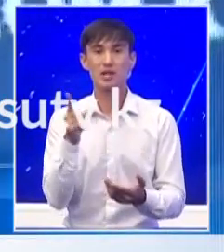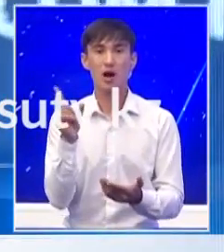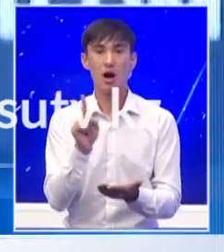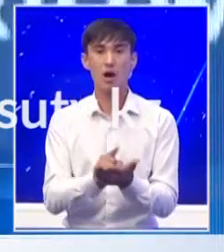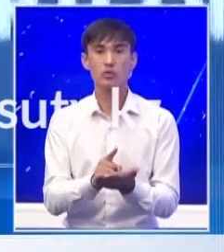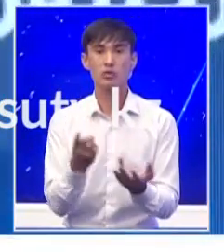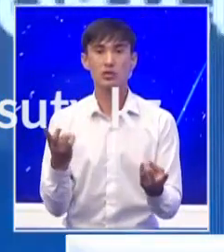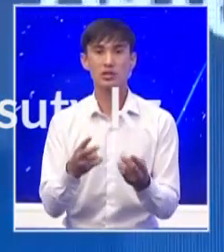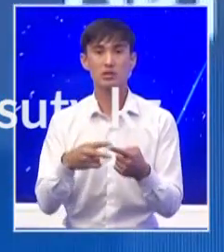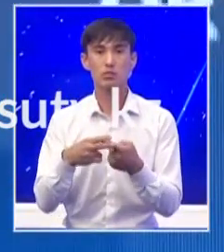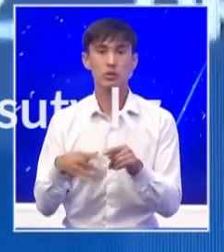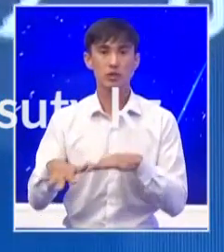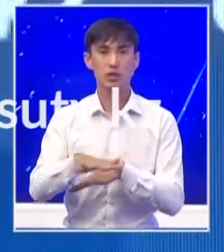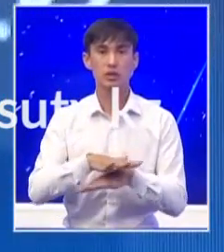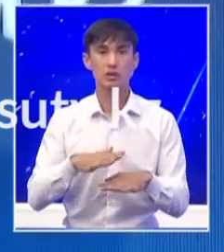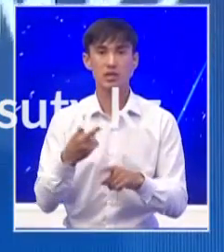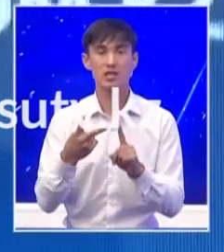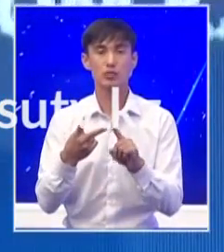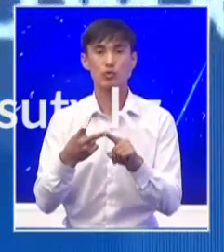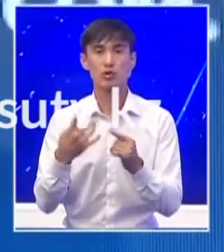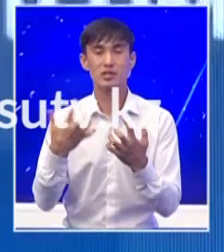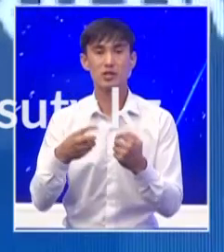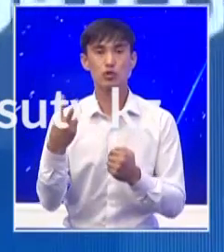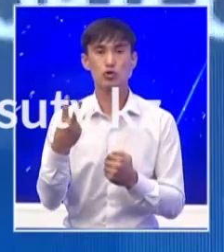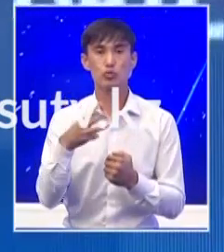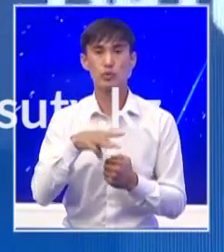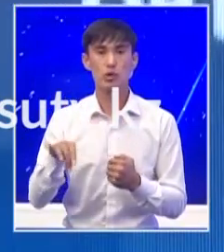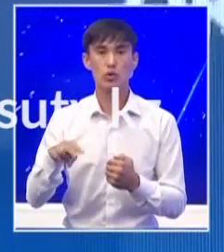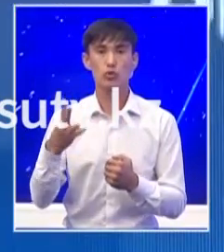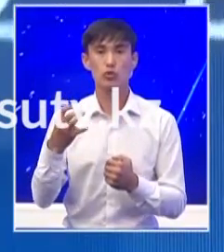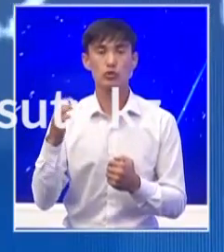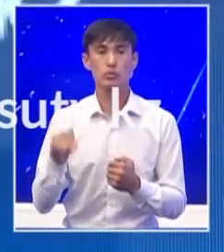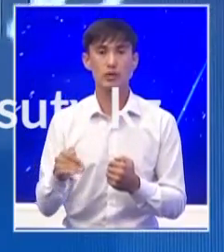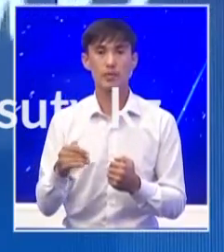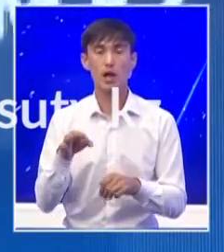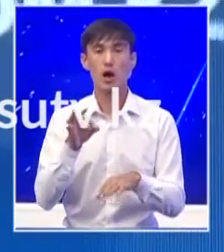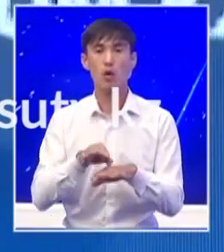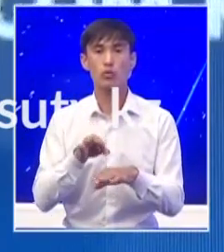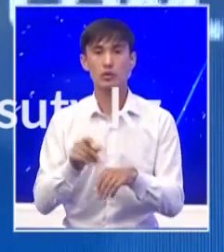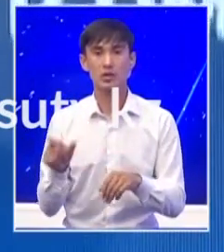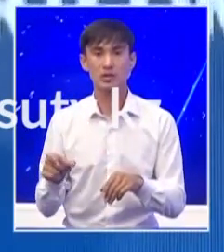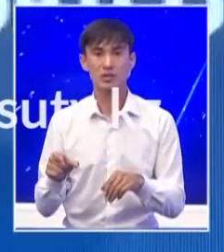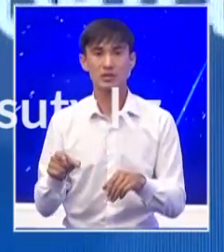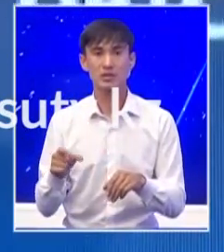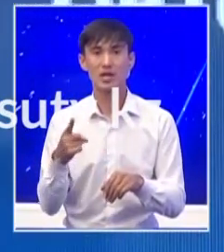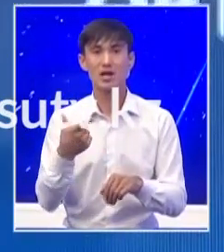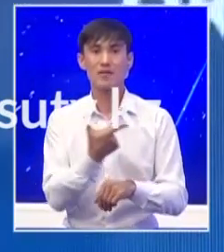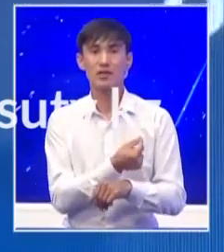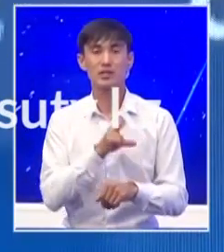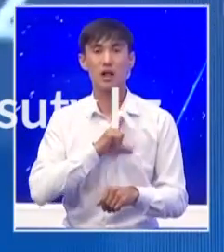санының жартысынан асады. Екінші бөлігін салдырғандар саны 3 миллион 400 мың. Ал ауырып жатқандардың дені вакцина